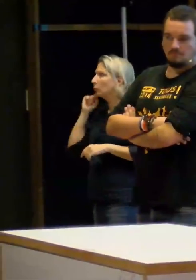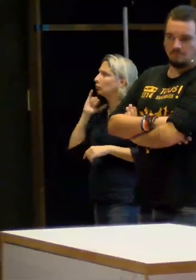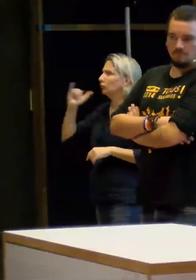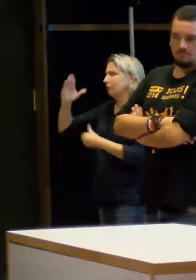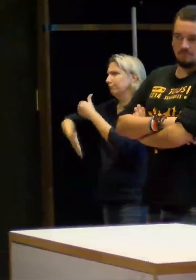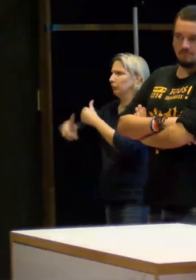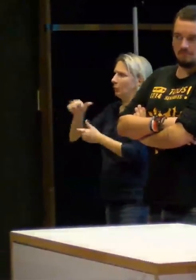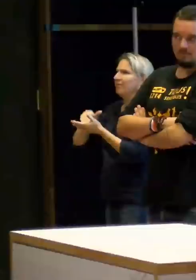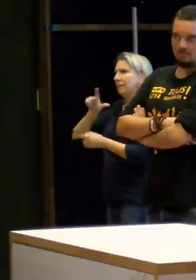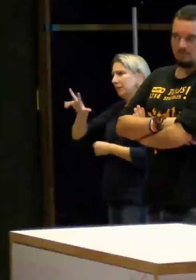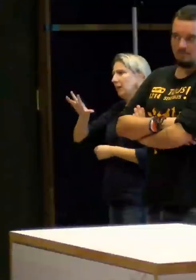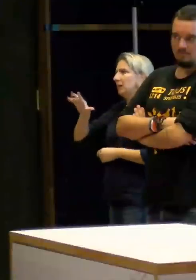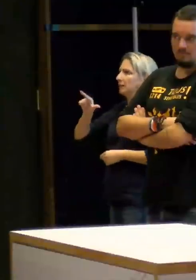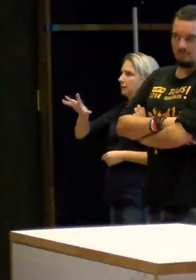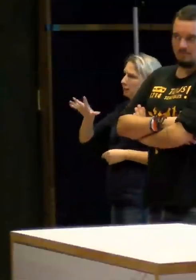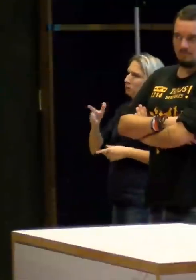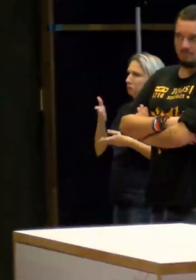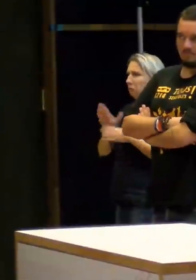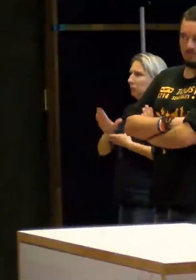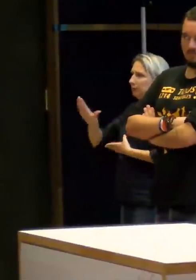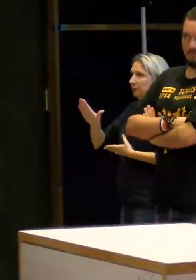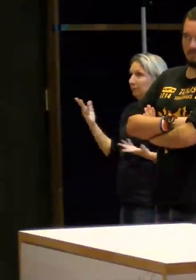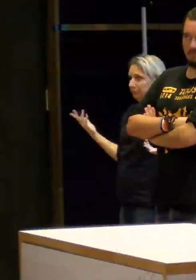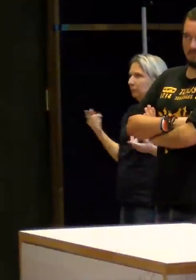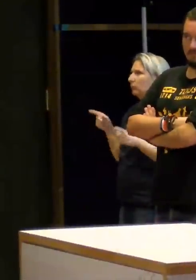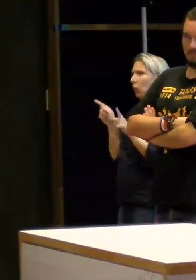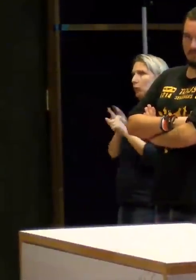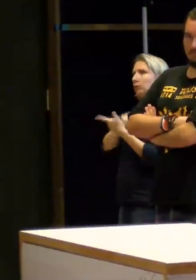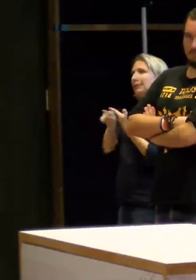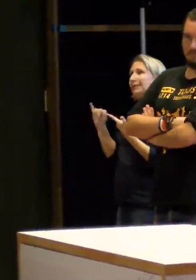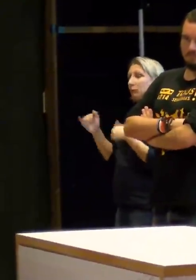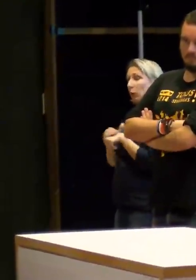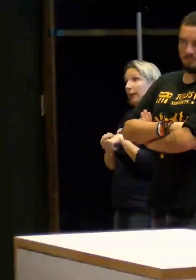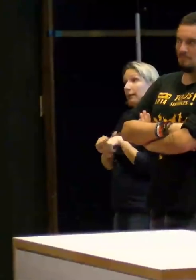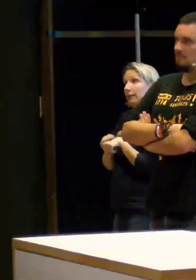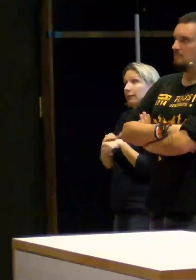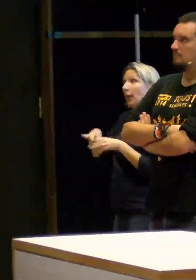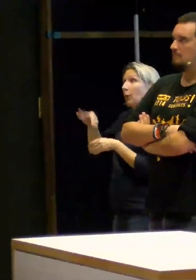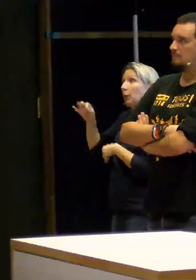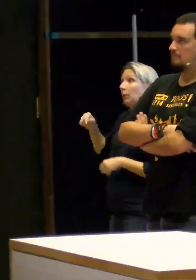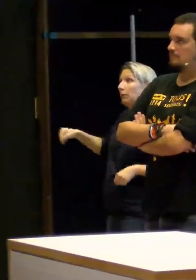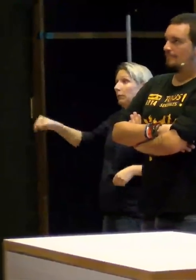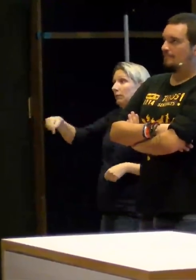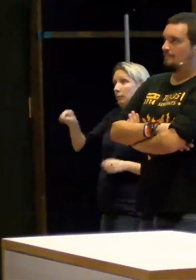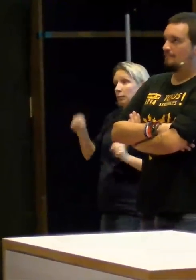Mais il n'y a pas que ça. Il y a les personnalités politiques aussi. Nos élus, que peuvent-ils faire pour les animaux?